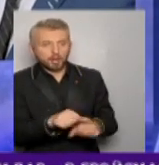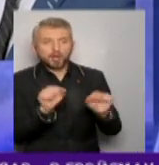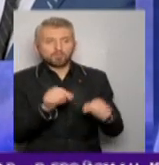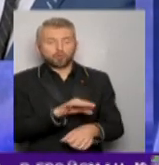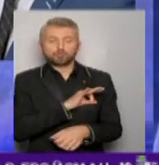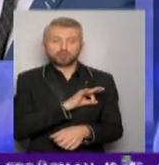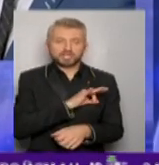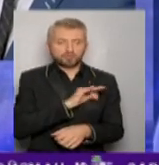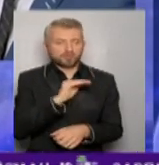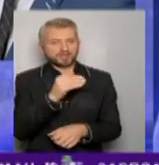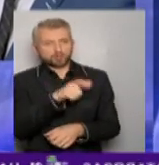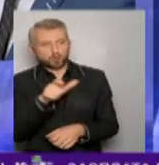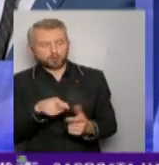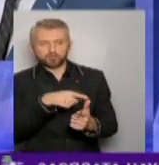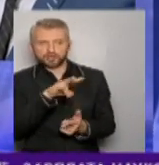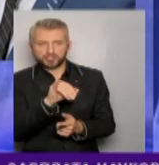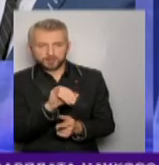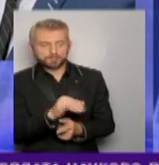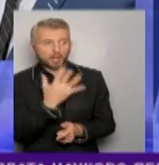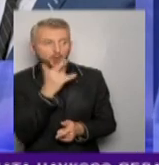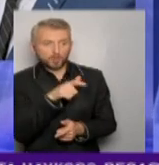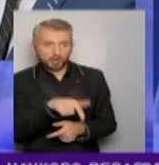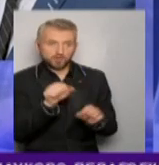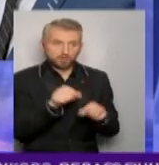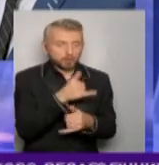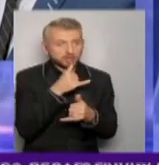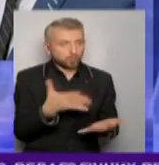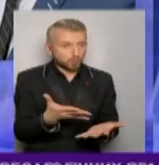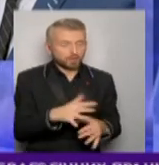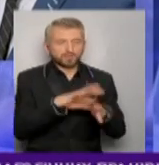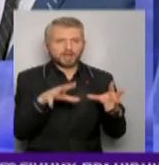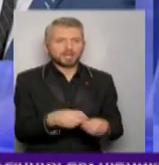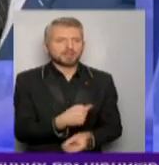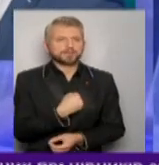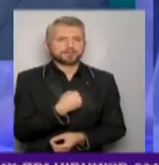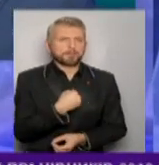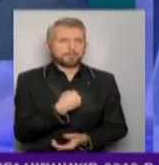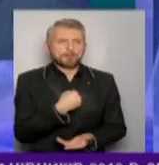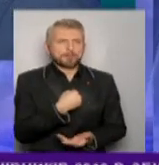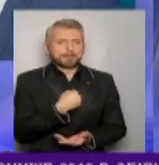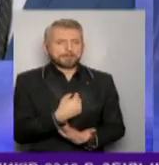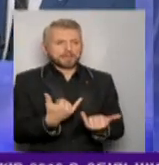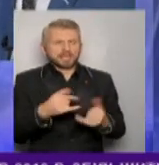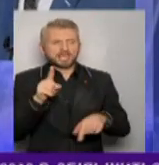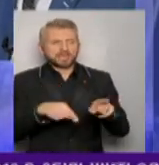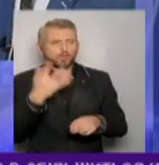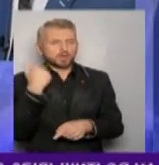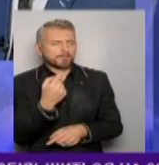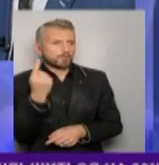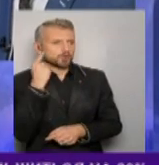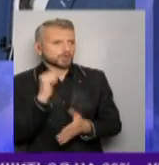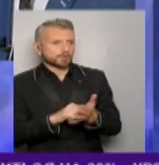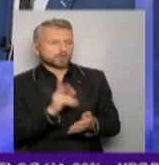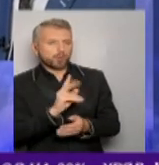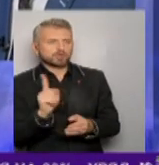юридичні і фізичні особи чи ні. Іноземці можуть чи не можуть. Взагалі, я зараз рідко, коли почуєш від